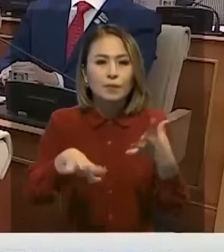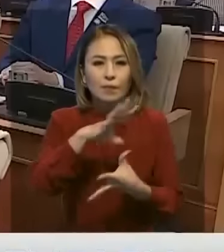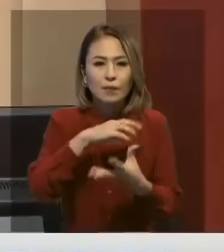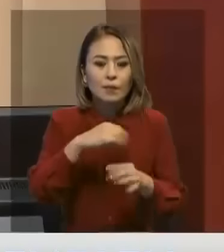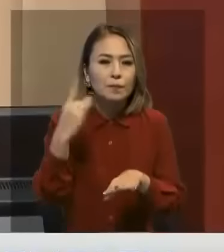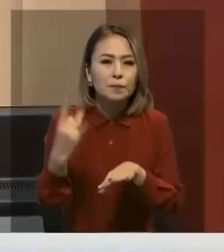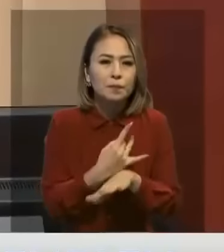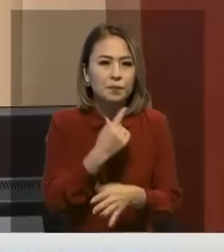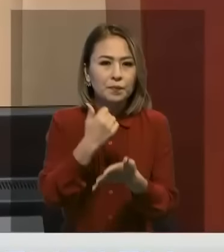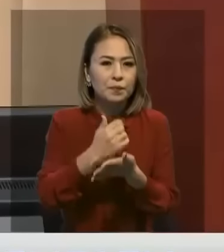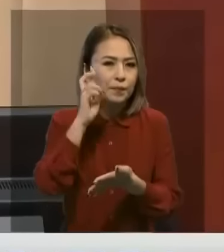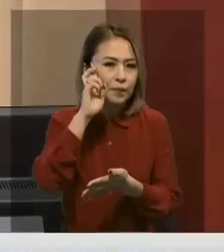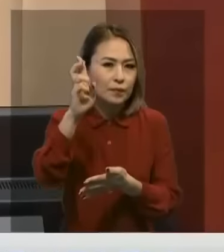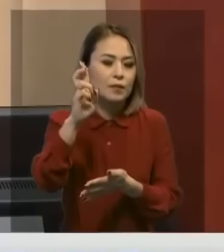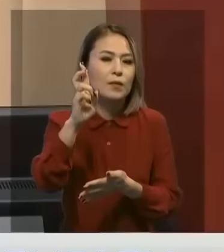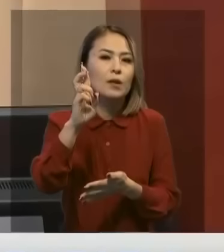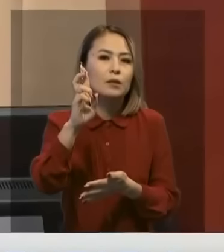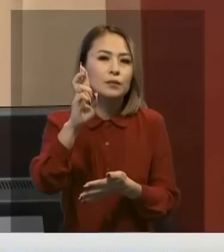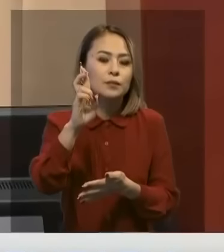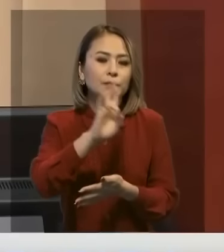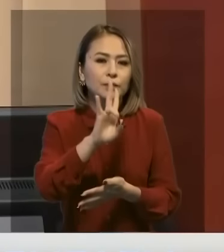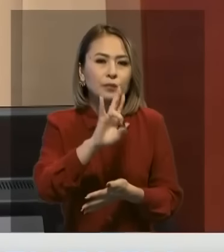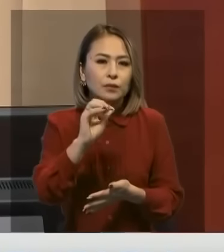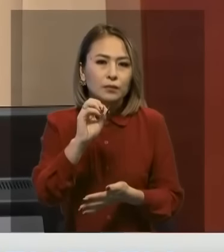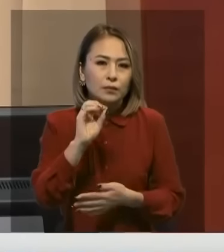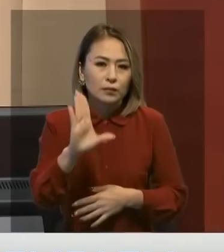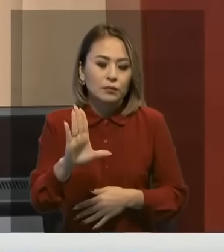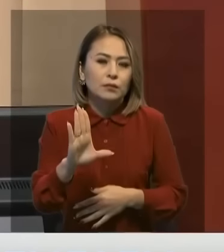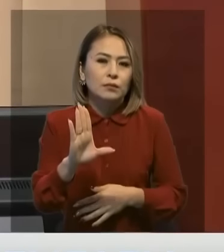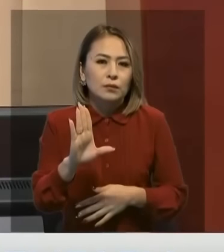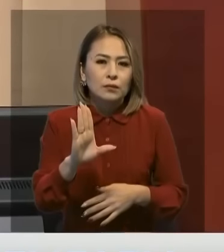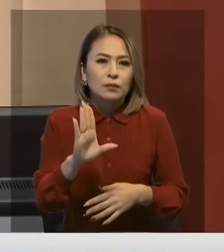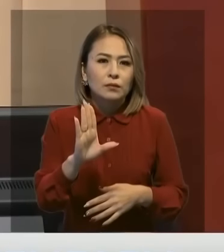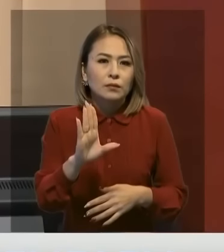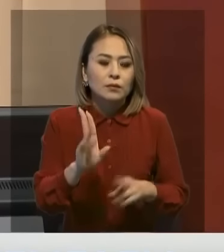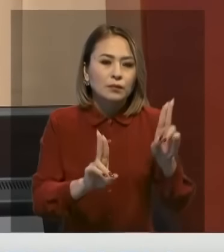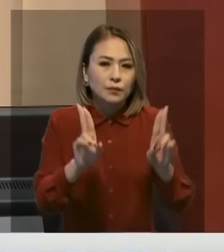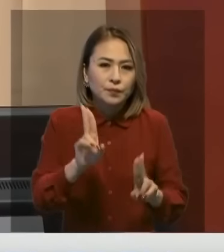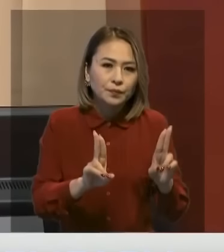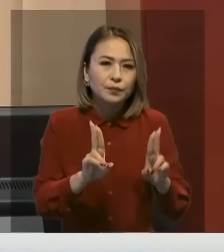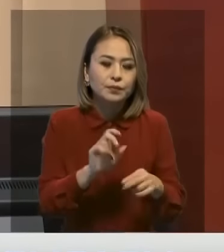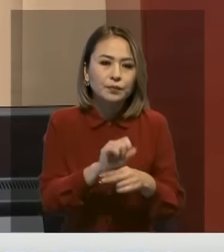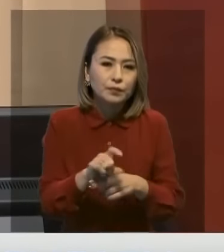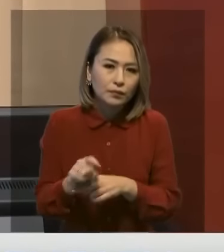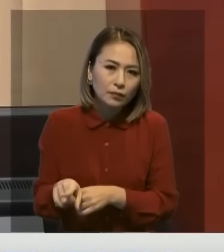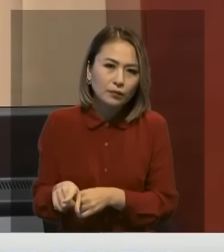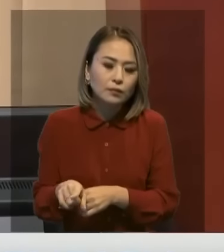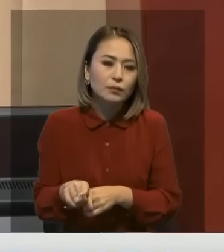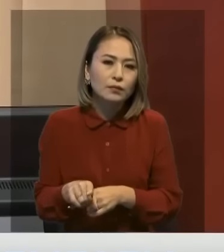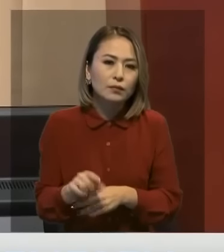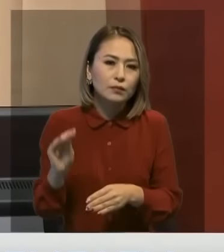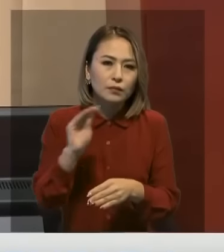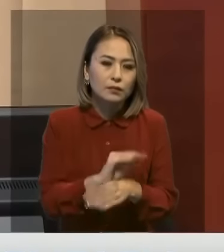тұңғыш президентіміз елбасы Нұрсұлтан Әбішұлы Назарбаевтың стратегиялық тапсырмаларын